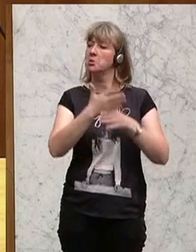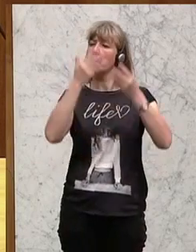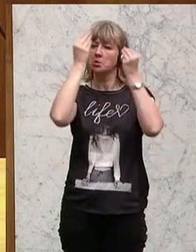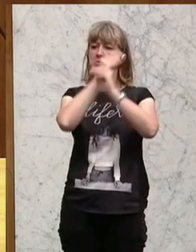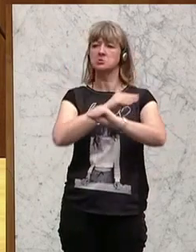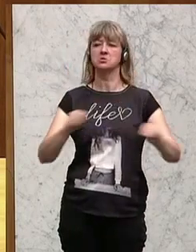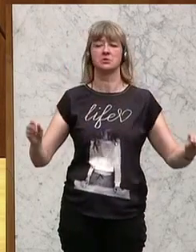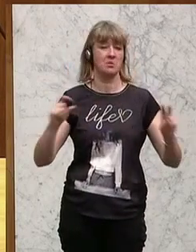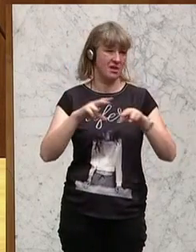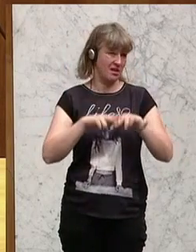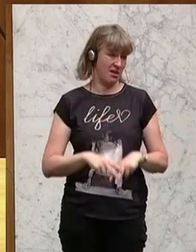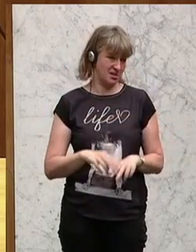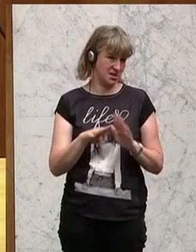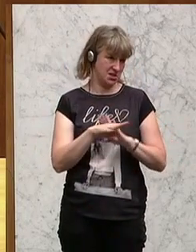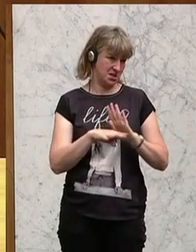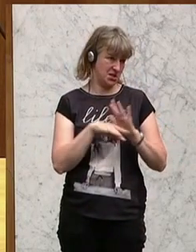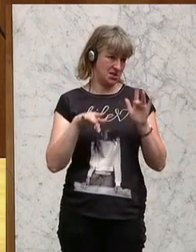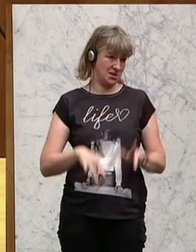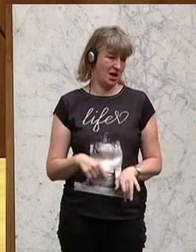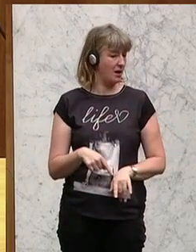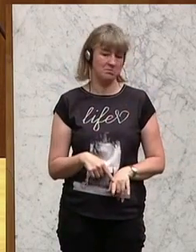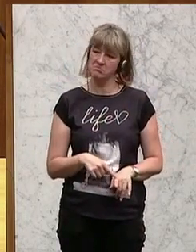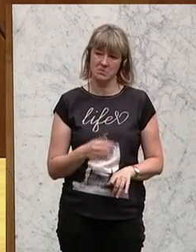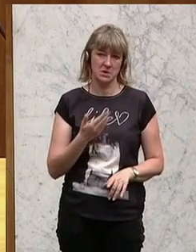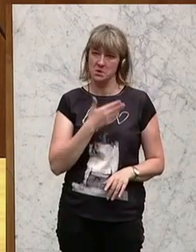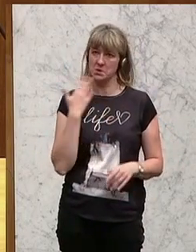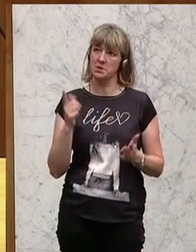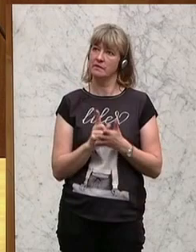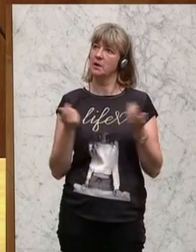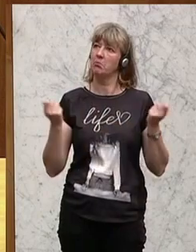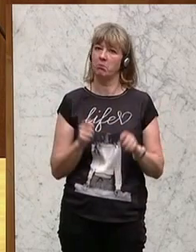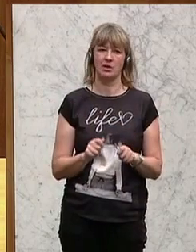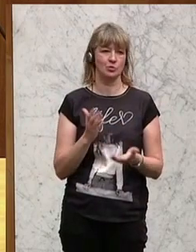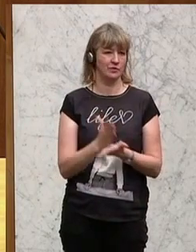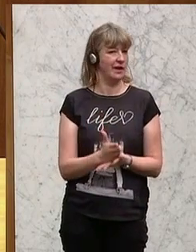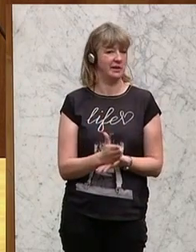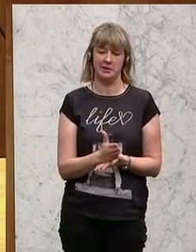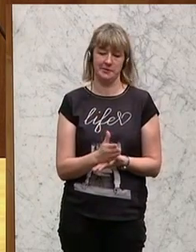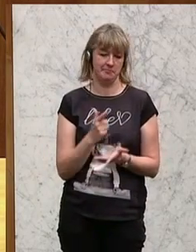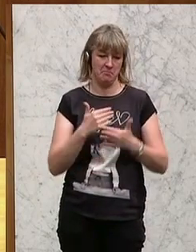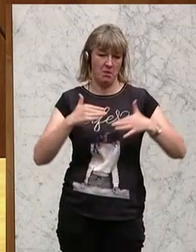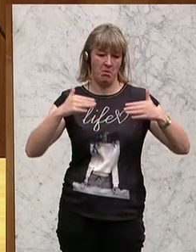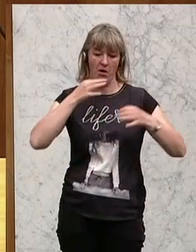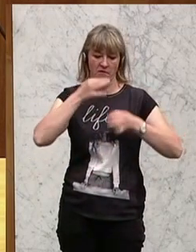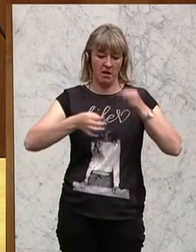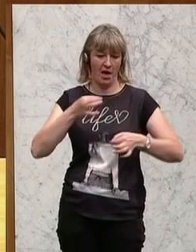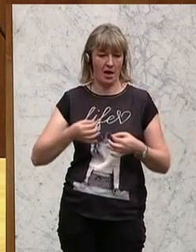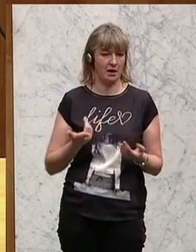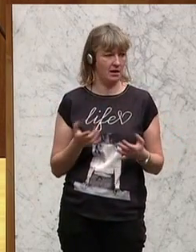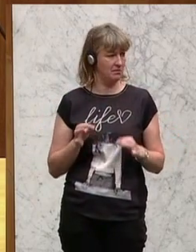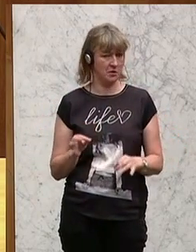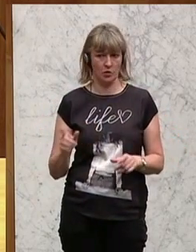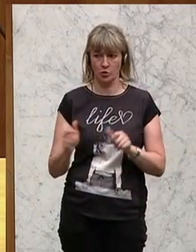geblieben ein Gesetz, das offensichtlich noch nicht beschlussfertig ist, das mehr Fragen aufwirft, als es beantwortet und das dem Sportler